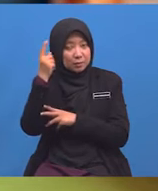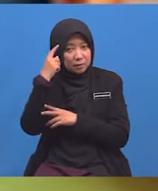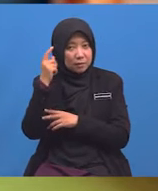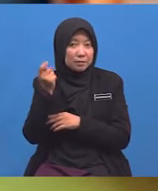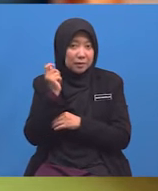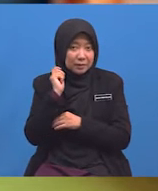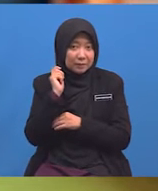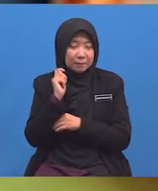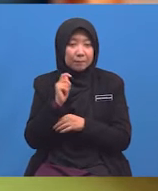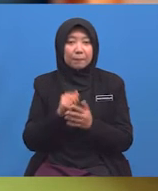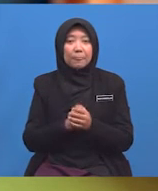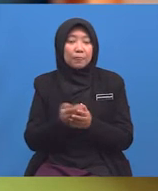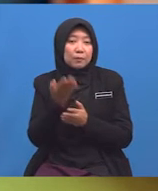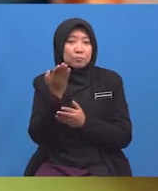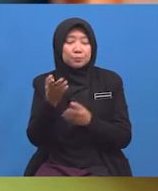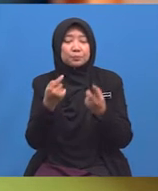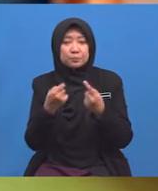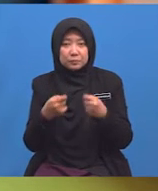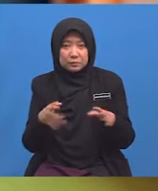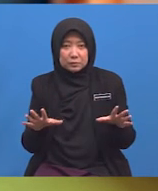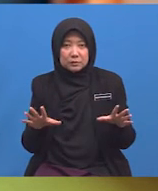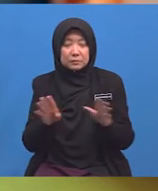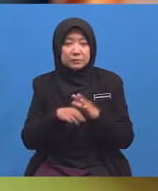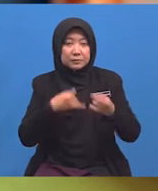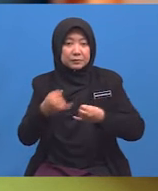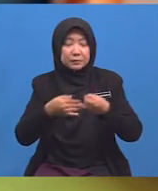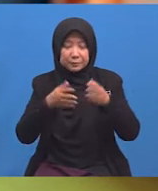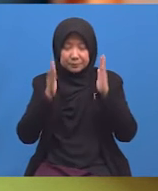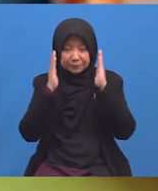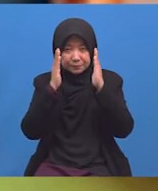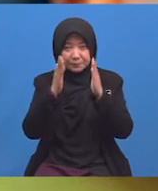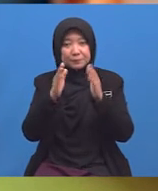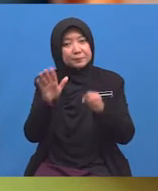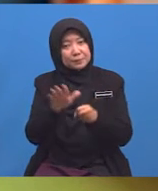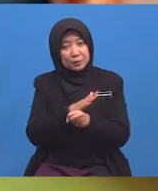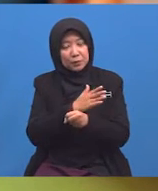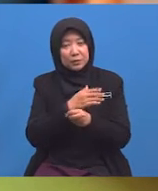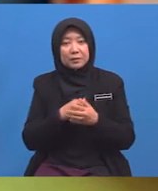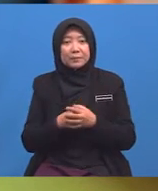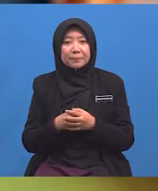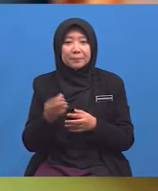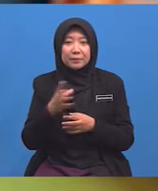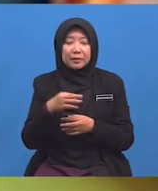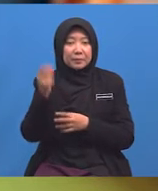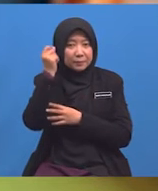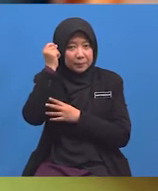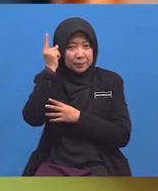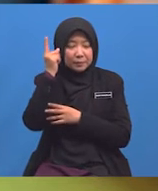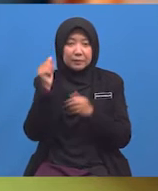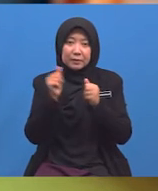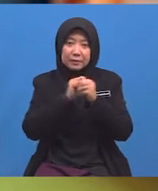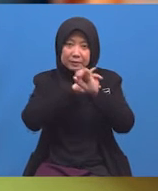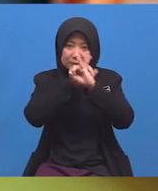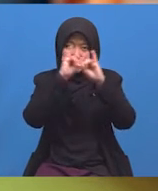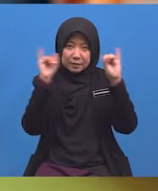tadi. Kamu telah berjaya memberi tumpuan sepenuhnya dan memahami dengan